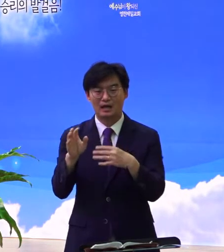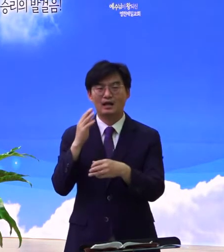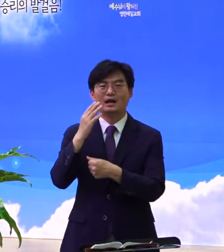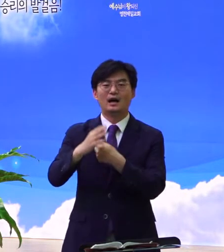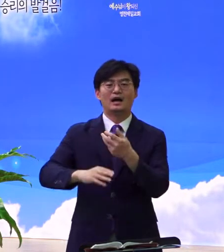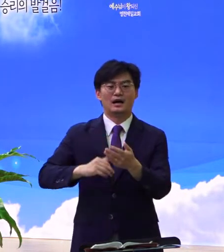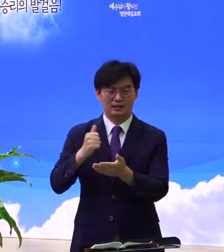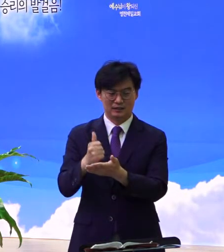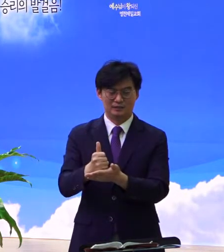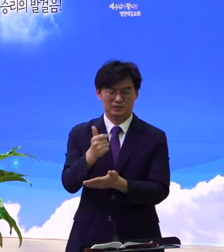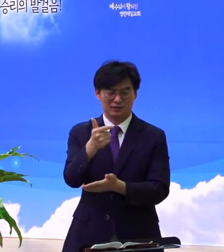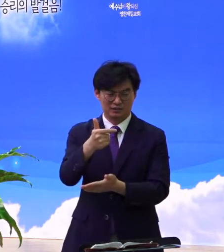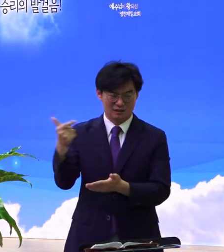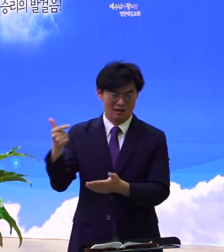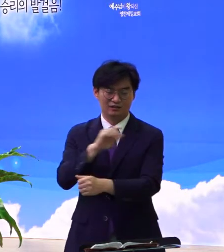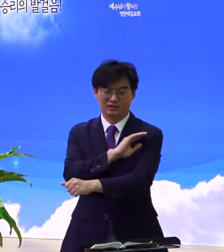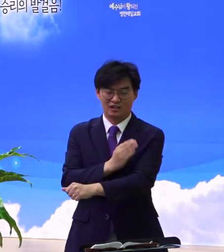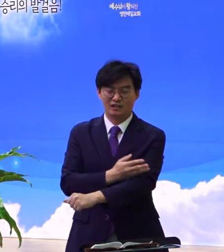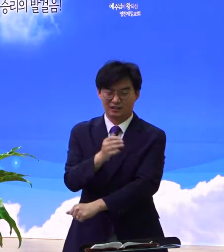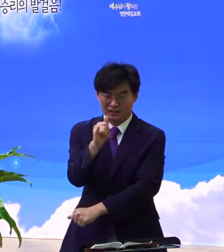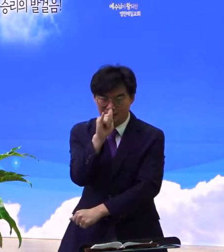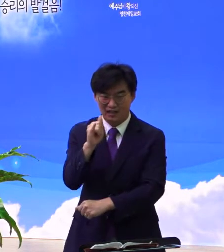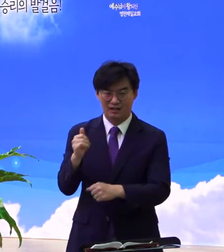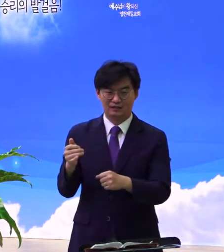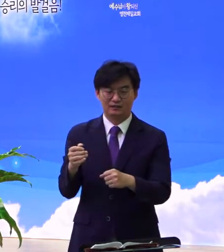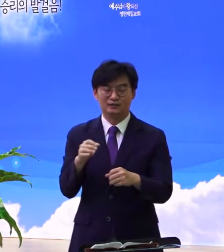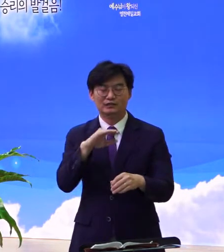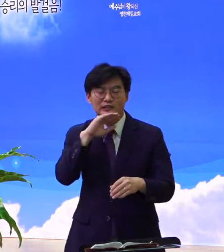하나님께 기도합니다. 이렇게 기도했습니다.